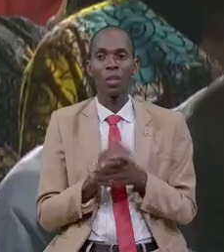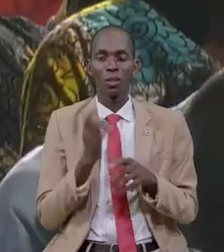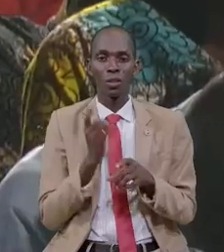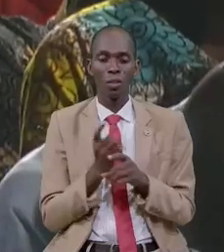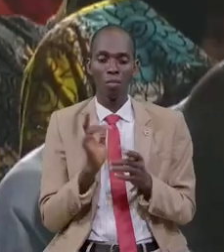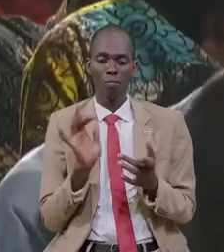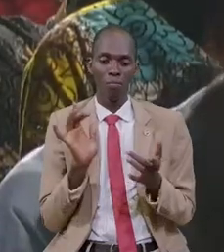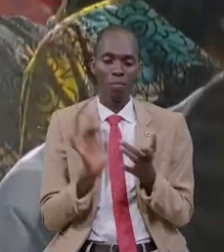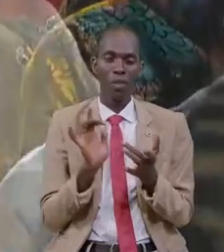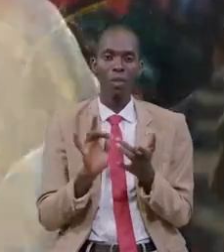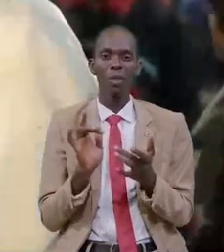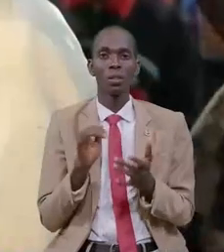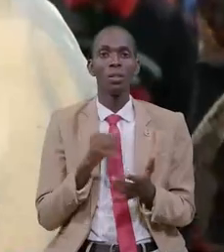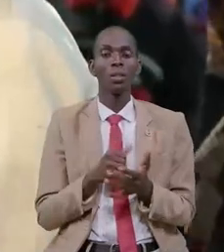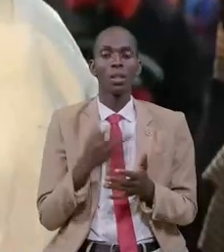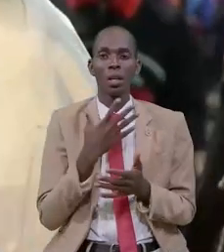écran.